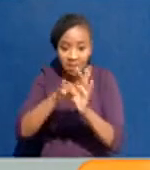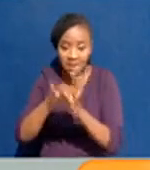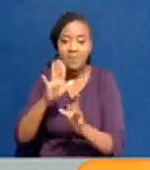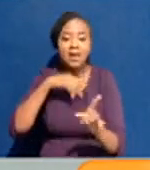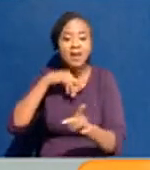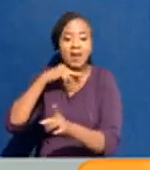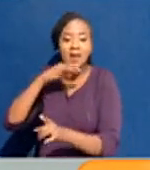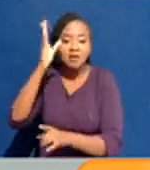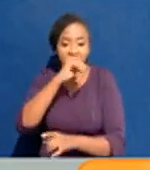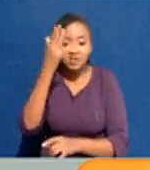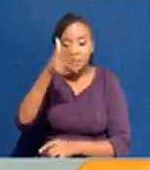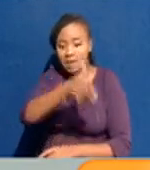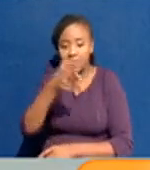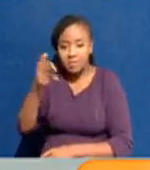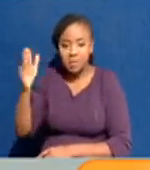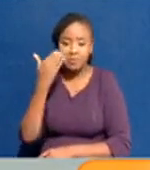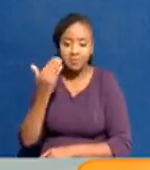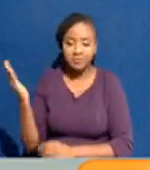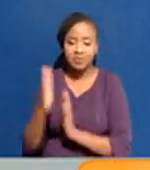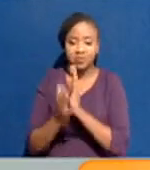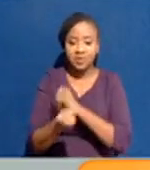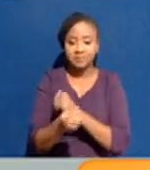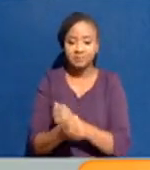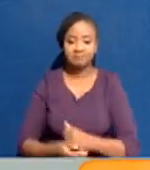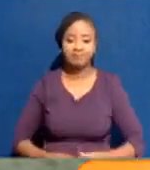ya Samburu na kutuandalia makala yafuatayo.